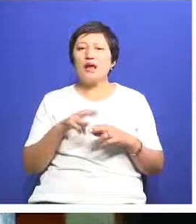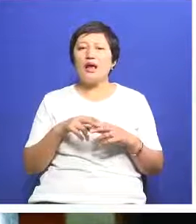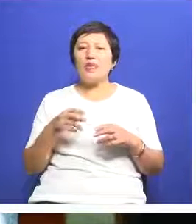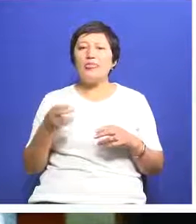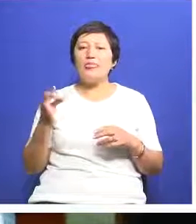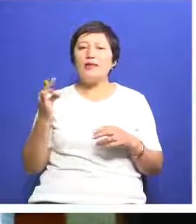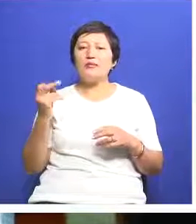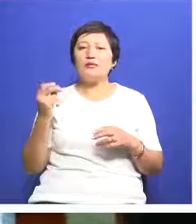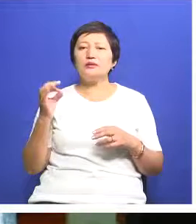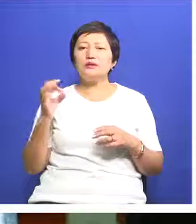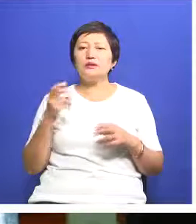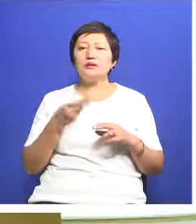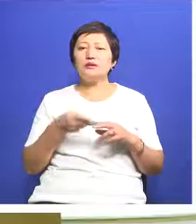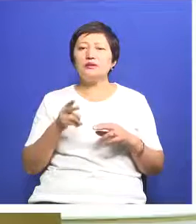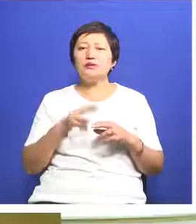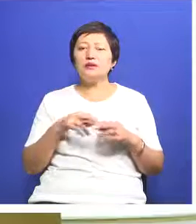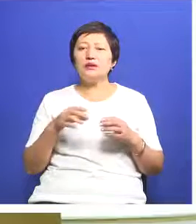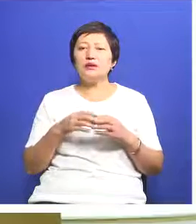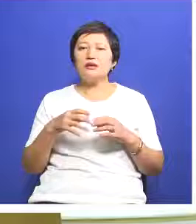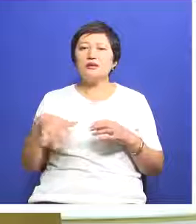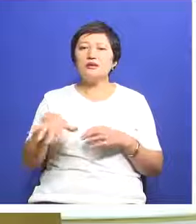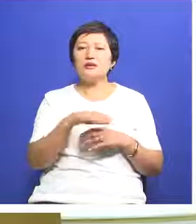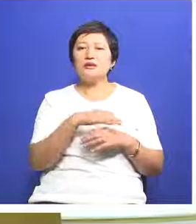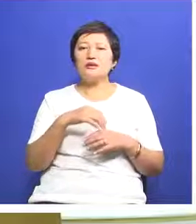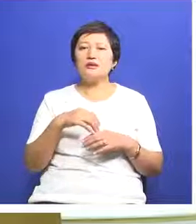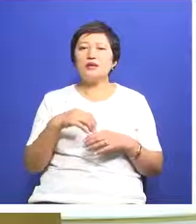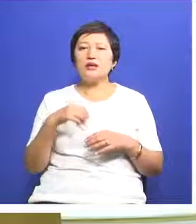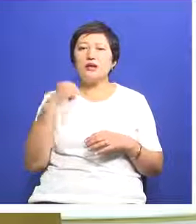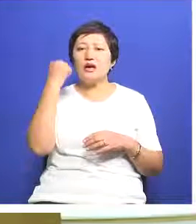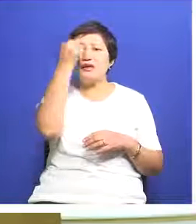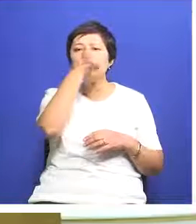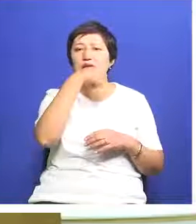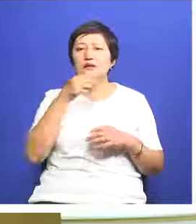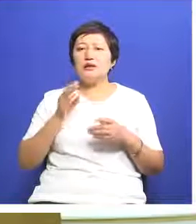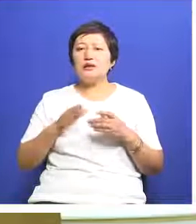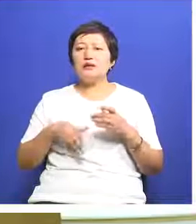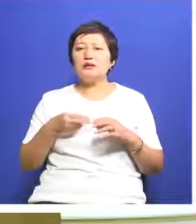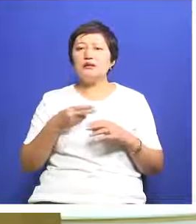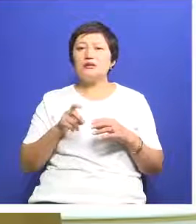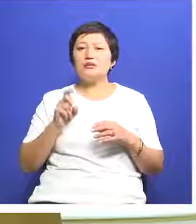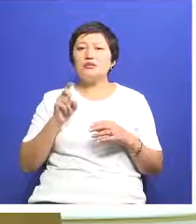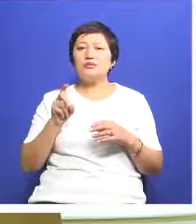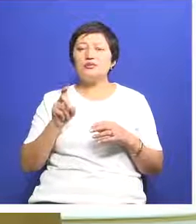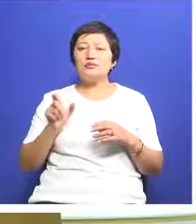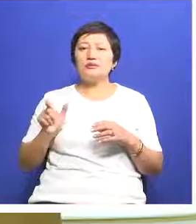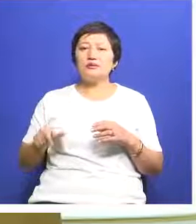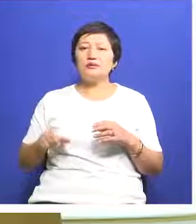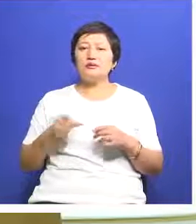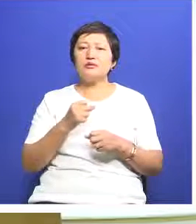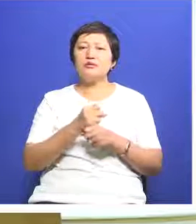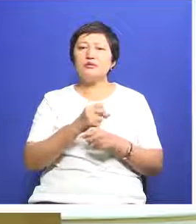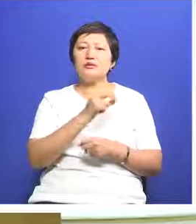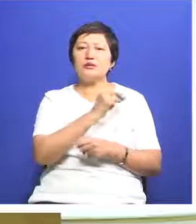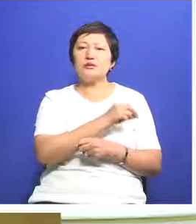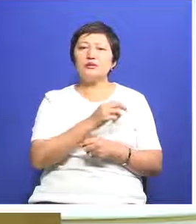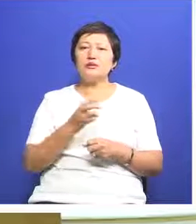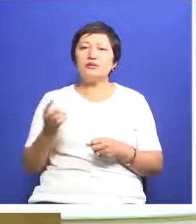Демеушілер есебінен? Демеушілер есебінен. Жалпы біз жылдың аяғына дейін 101 адамды жұмыспен қамтуымыз